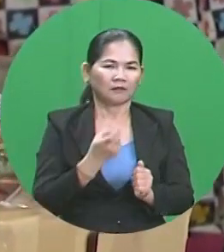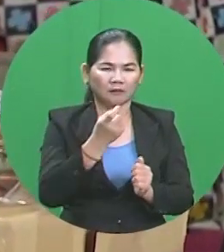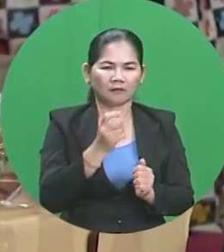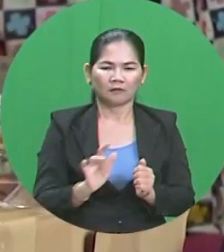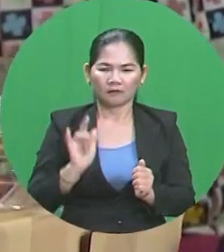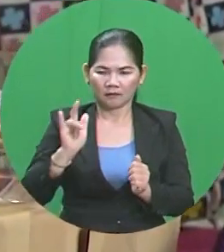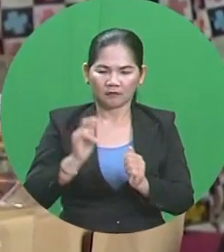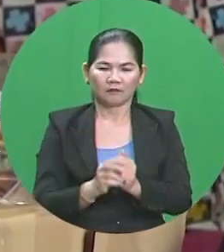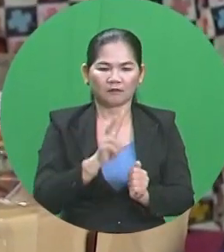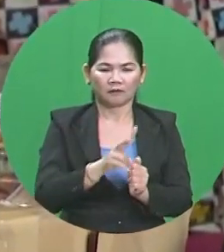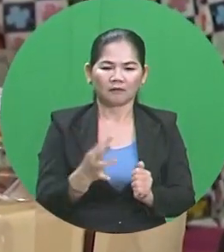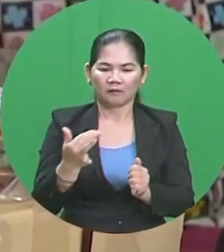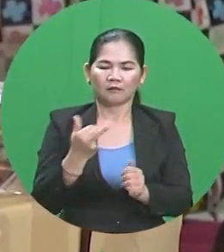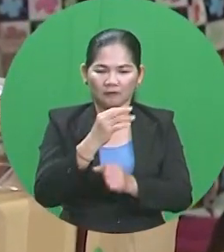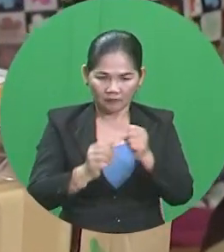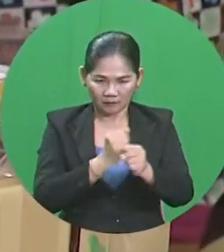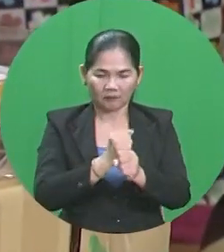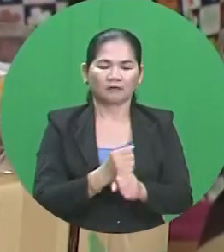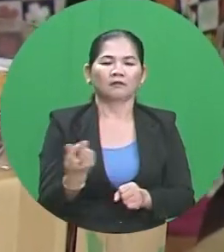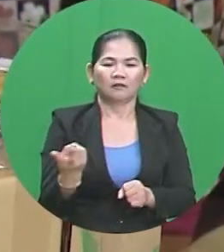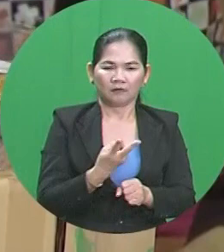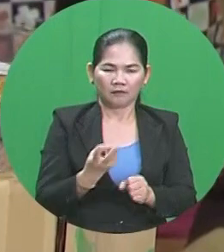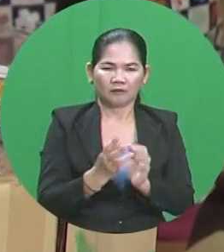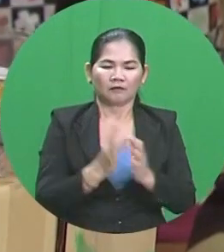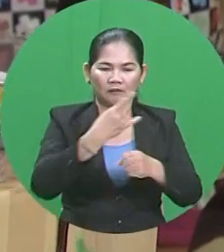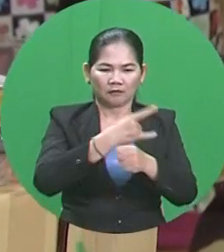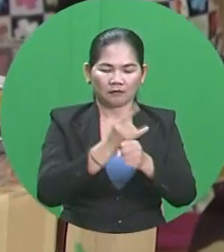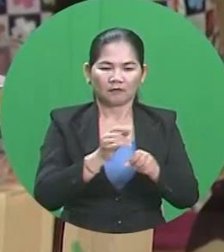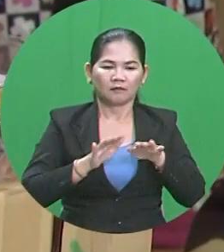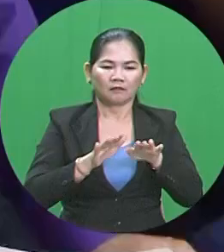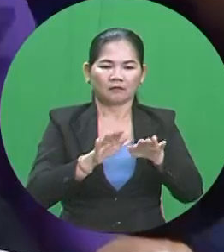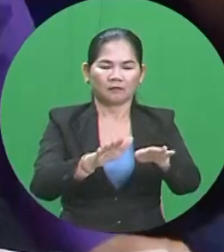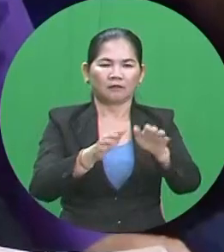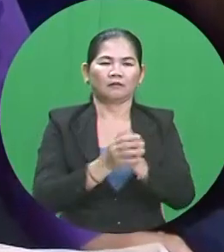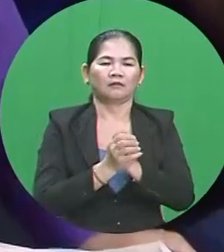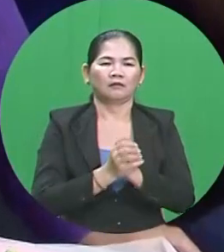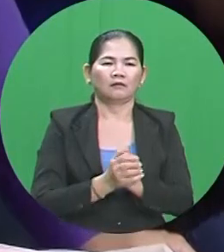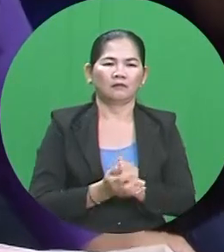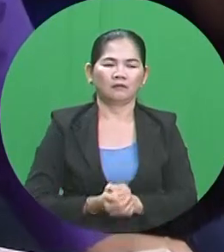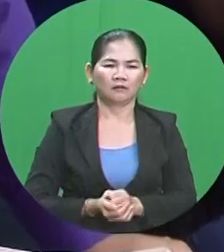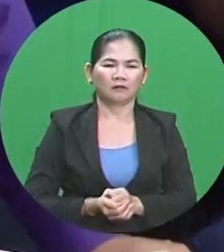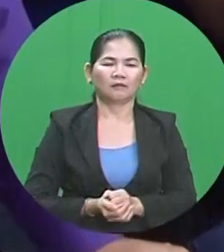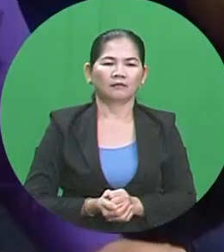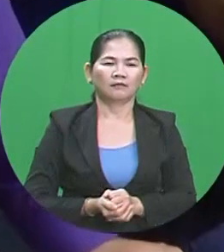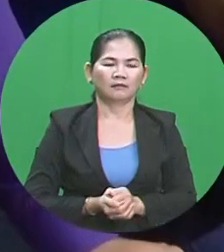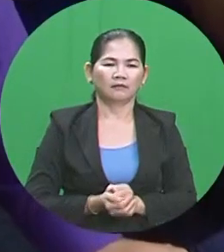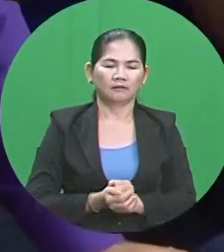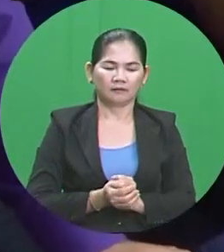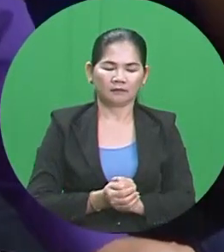ម្ដាយឈ្មោះហងចន្ទា អាយុ 27 ឆ្នាំ អ្នកទាំង 2 មានមុខរបរជាកម្មករ កម្មការិនីរោងចក្រ